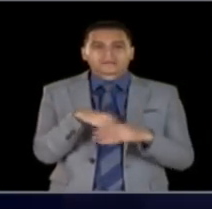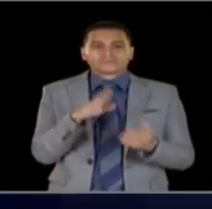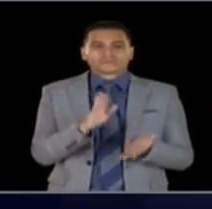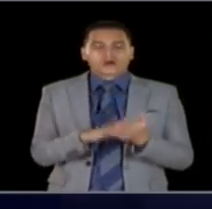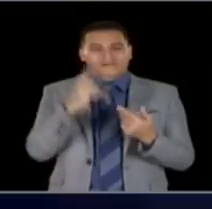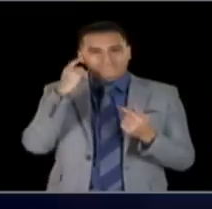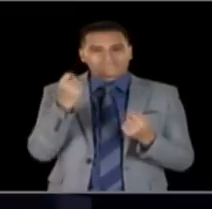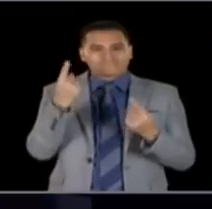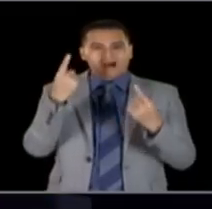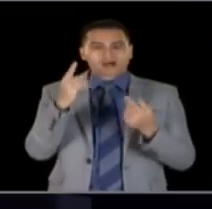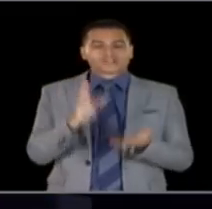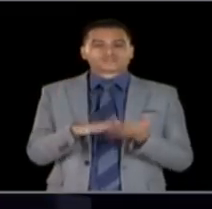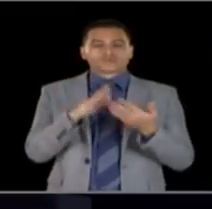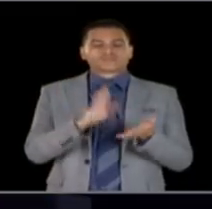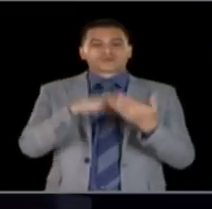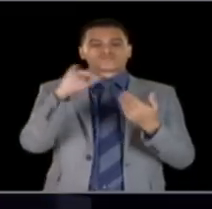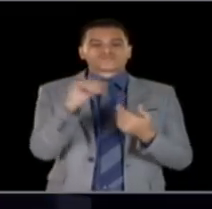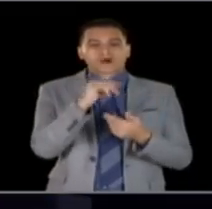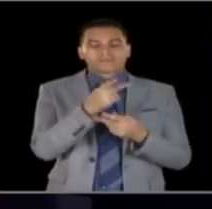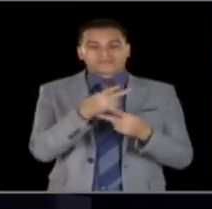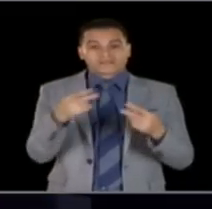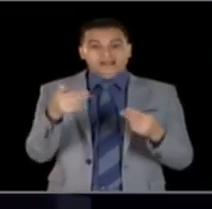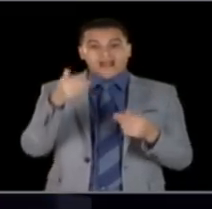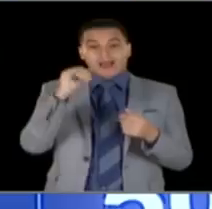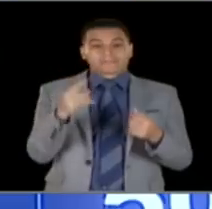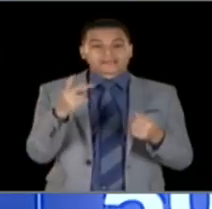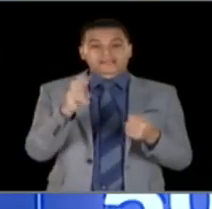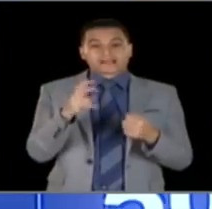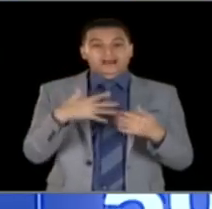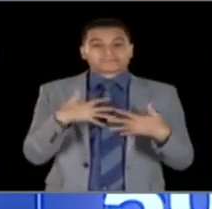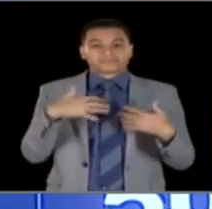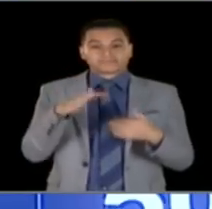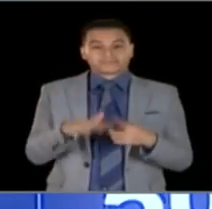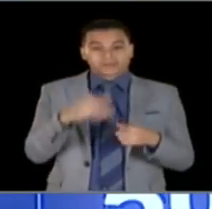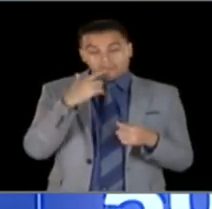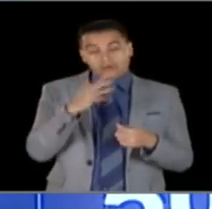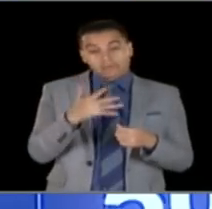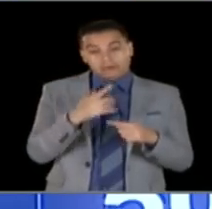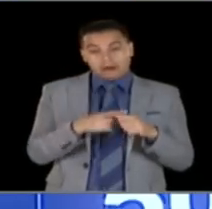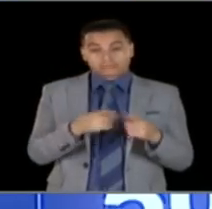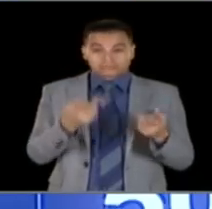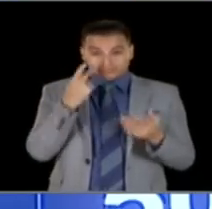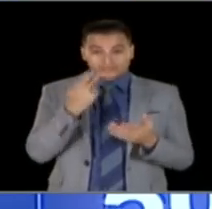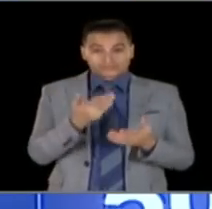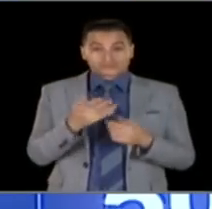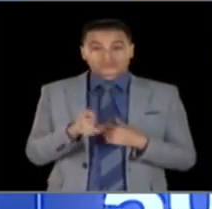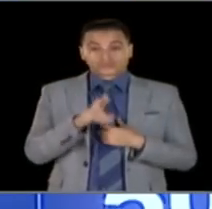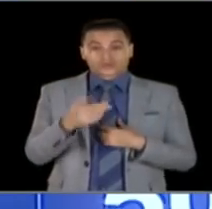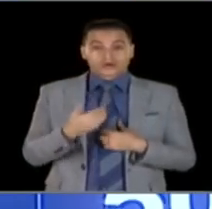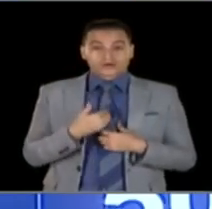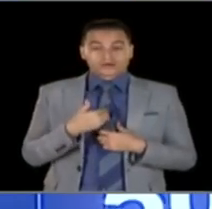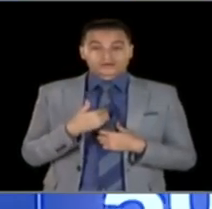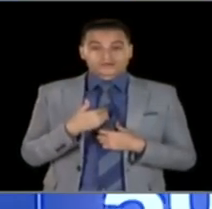في الأفكار المهمة. أميرة يا سعادتك. ممكن تطلع غلط. اتفضلي. هو السؤال ليا